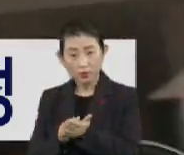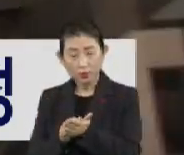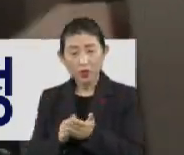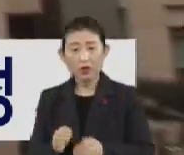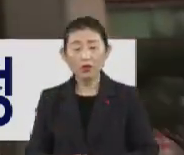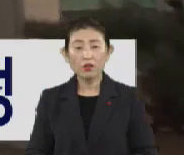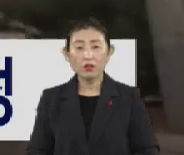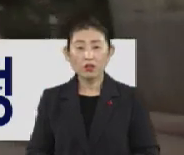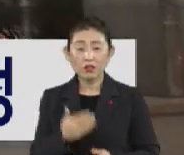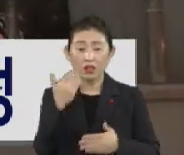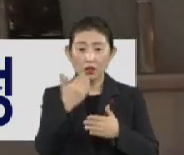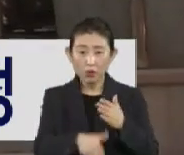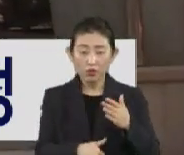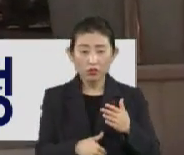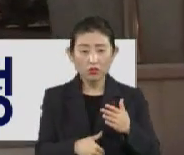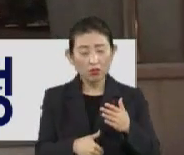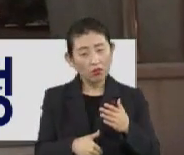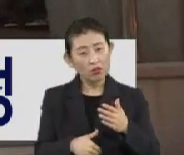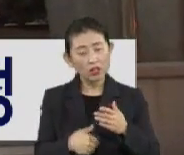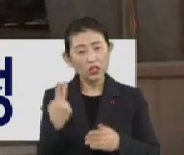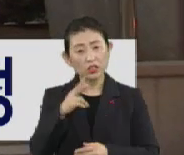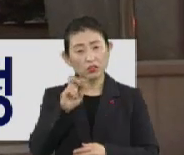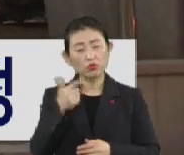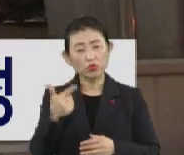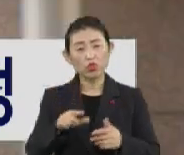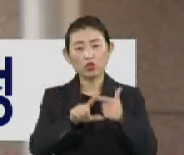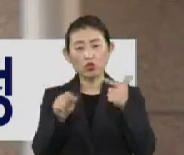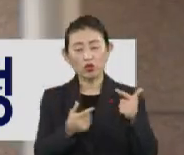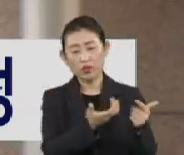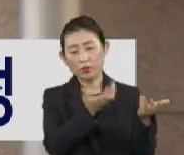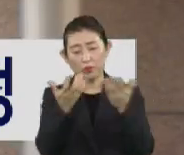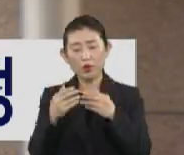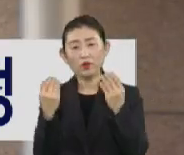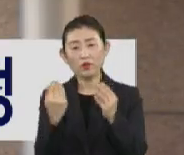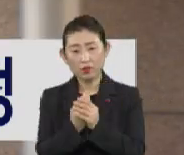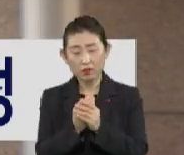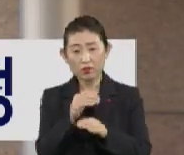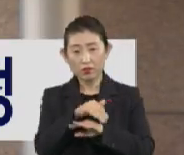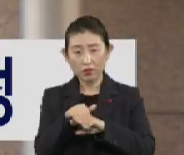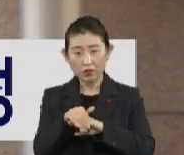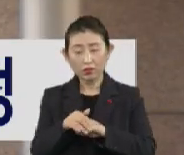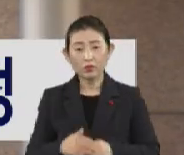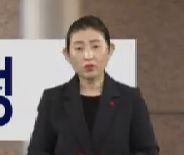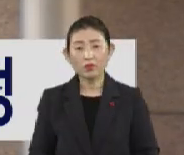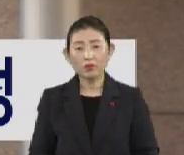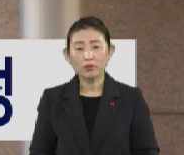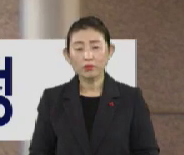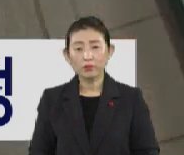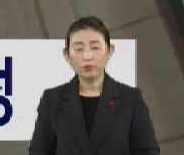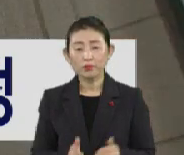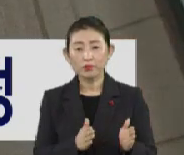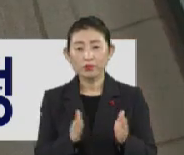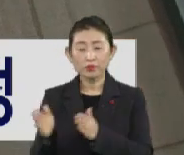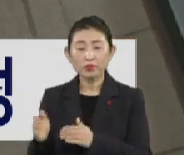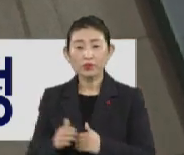중이며 나머지 부서는 청사 내 2026년 6월까지 기상센터를 건립해 이전키로